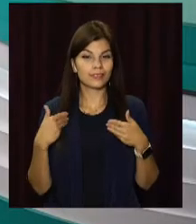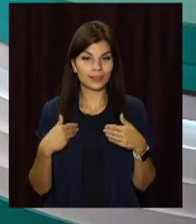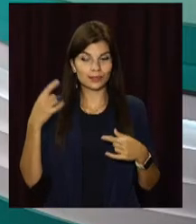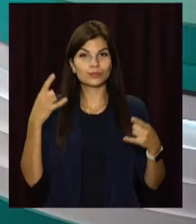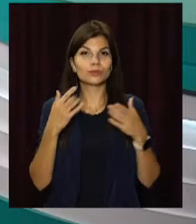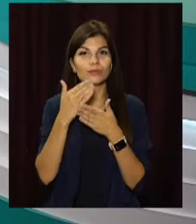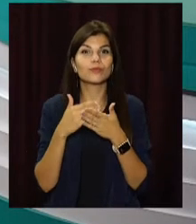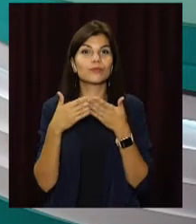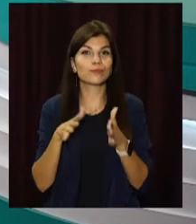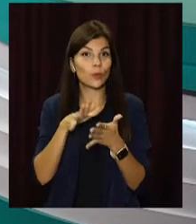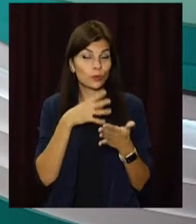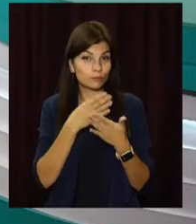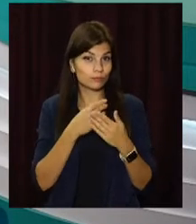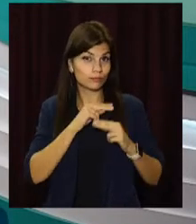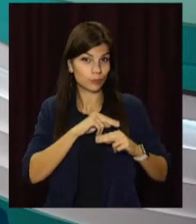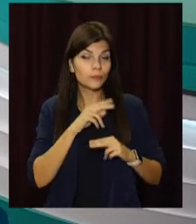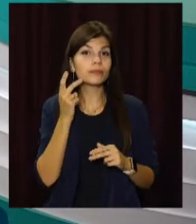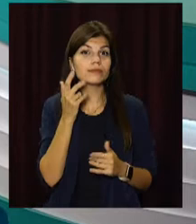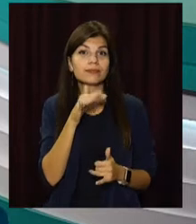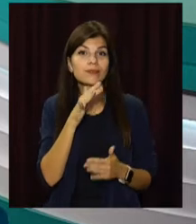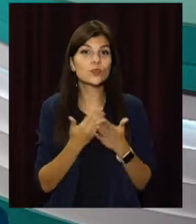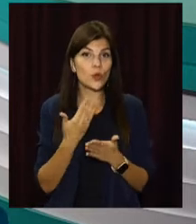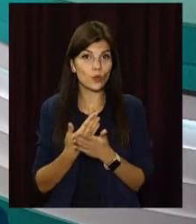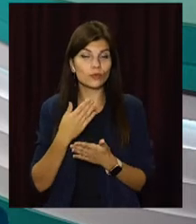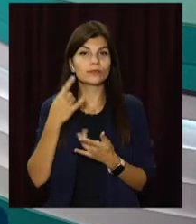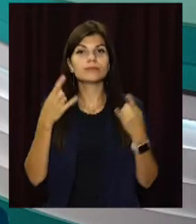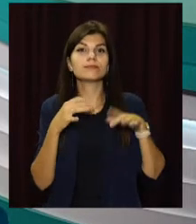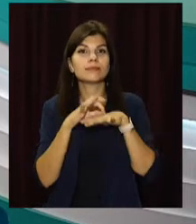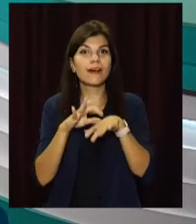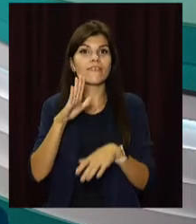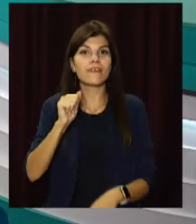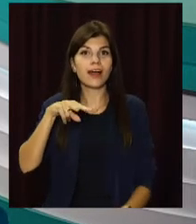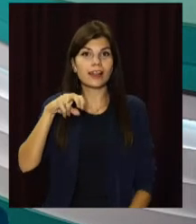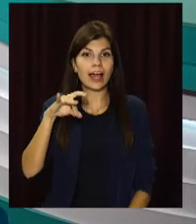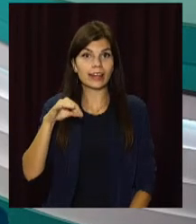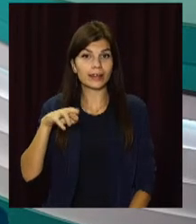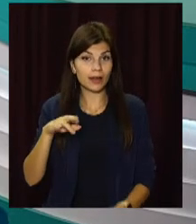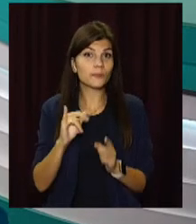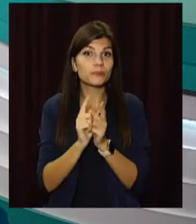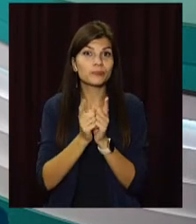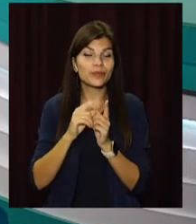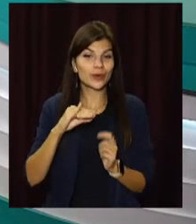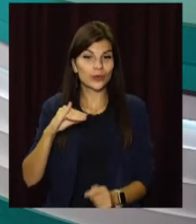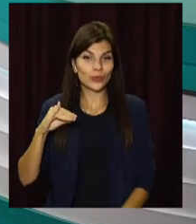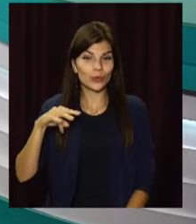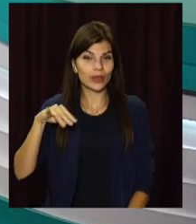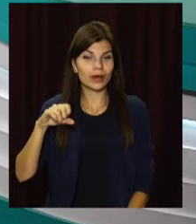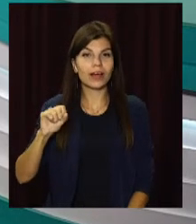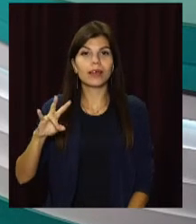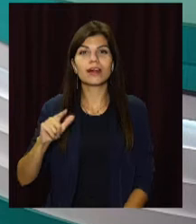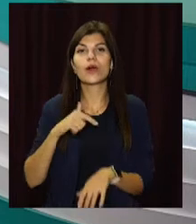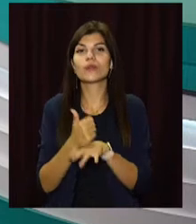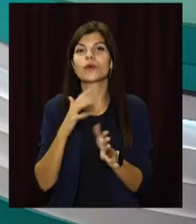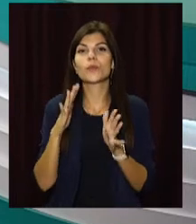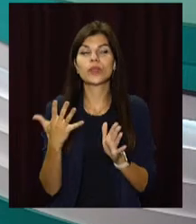Вітаю! Відкритий продовжує свою роботу і, як завжди, у цій порі новини. Для вас працюють Валерія Майна та сурдоперекладачка Юліана Пуговкіна. І про